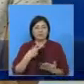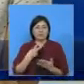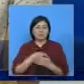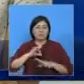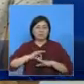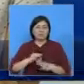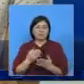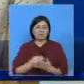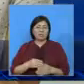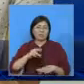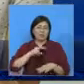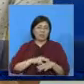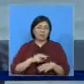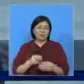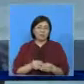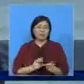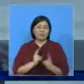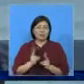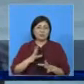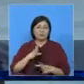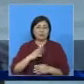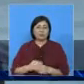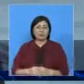ата-анасы қалалық полиция бөліміне арыз түсірген.